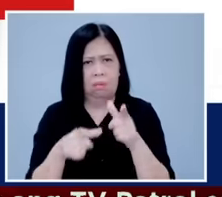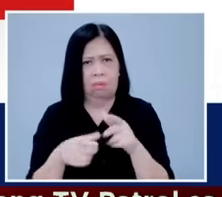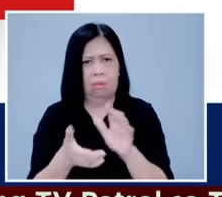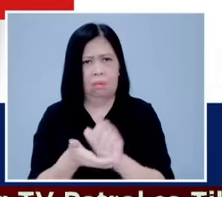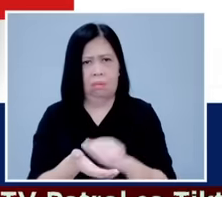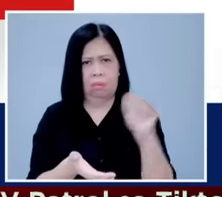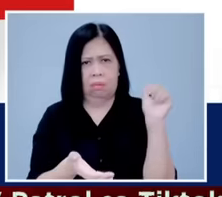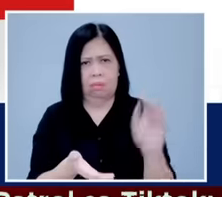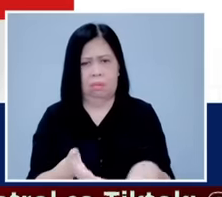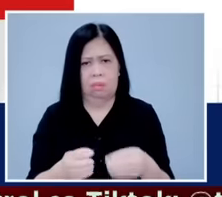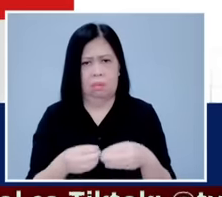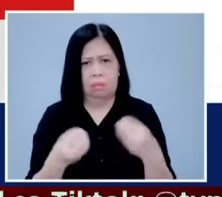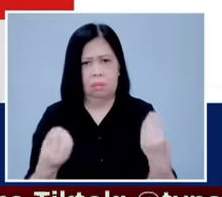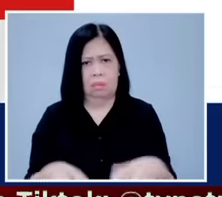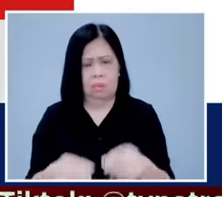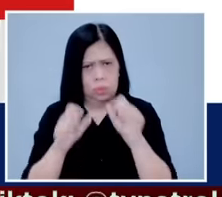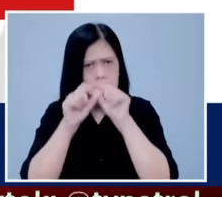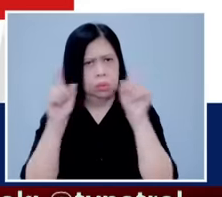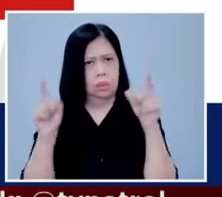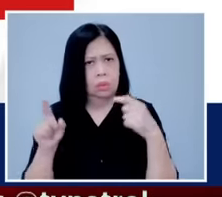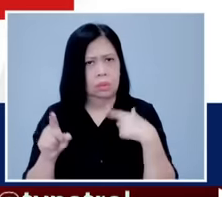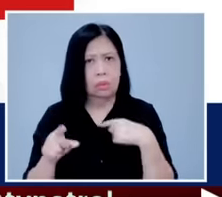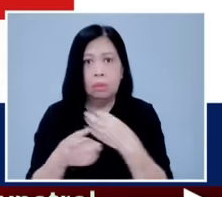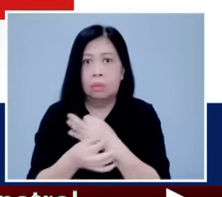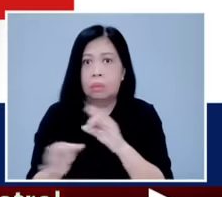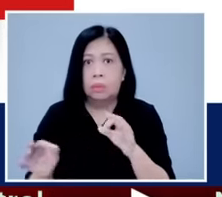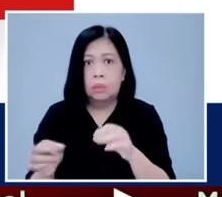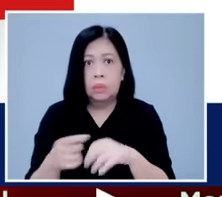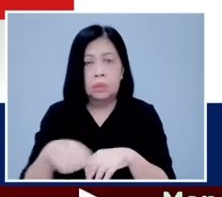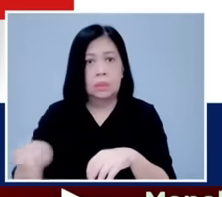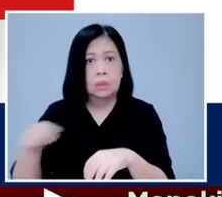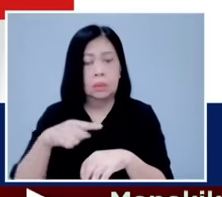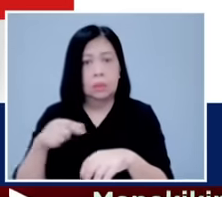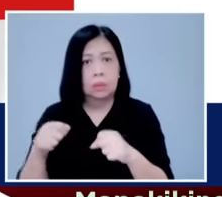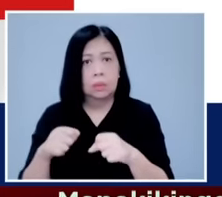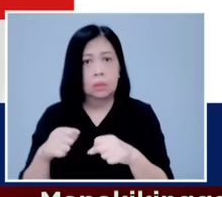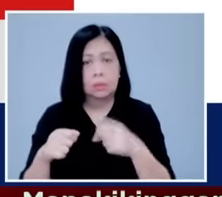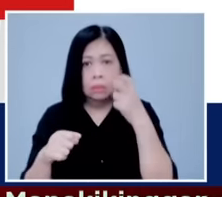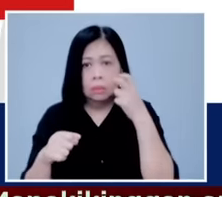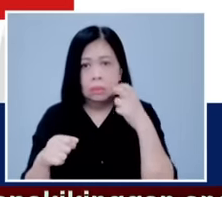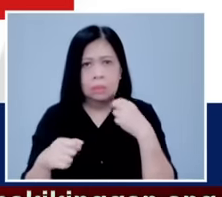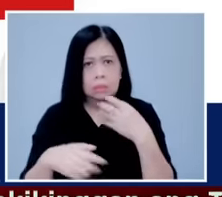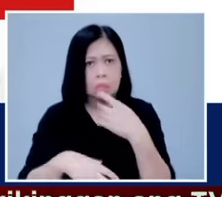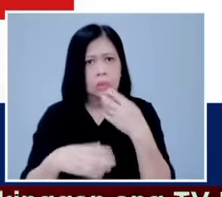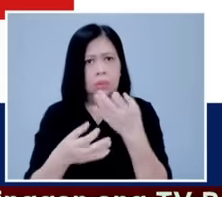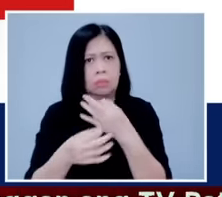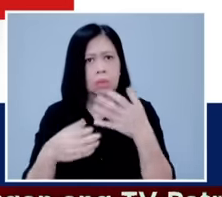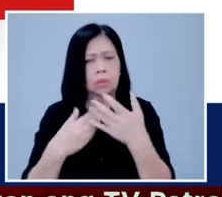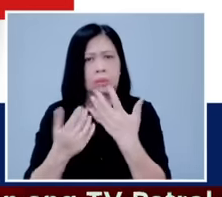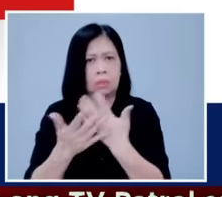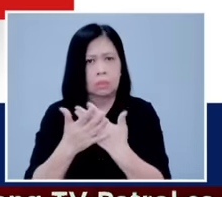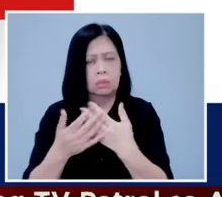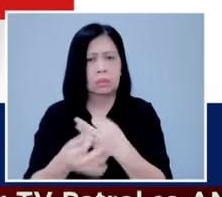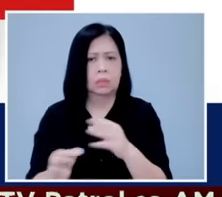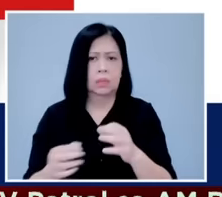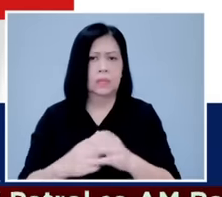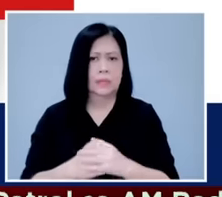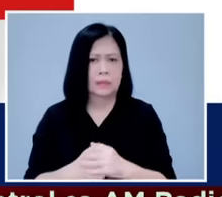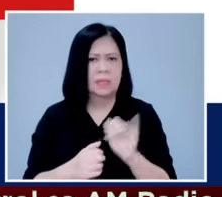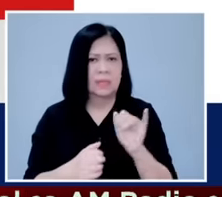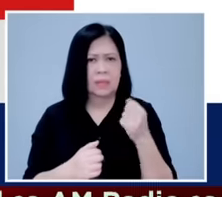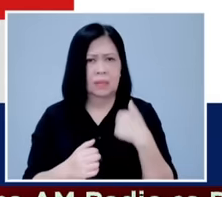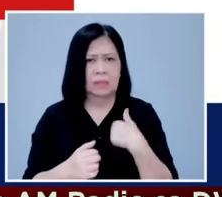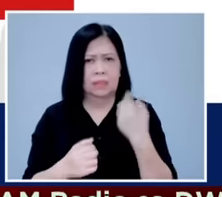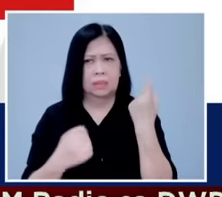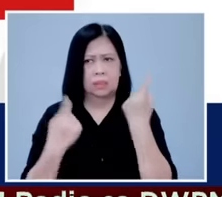pinabasura po. Nagulat po ako, nakaglaya yun na nasa labas na daw po. Isa rin po yung pangamba po namin